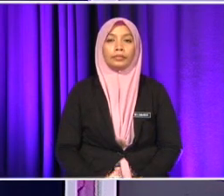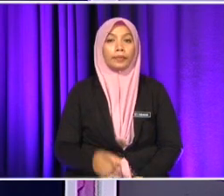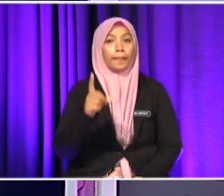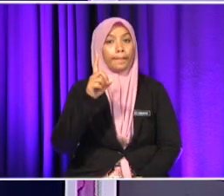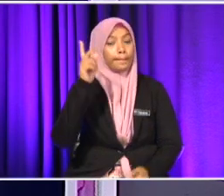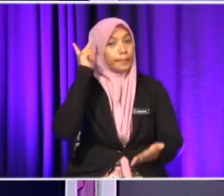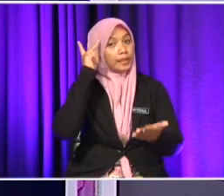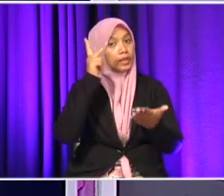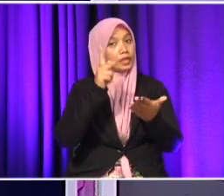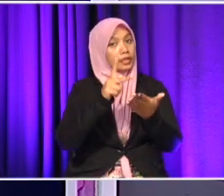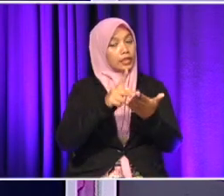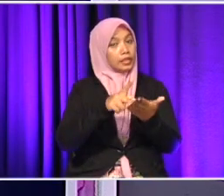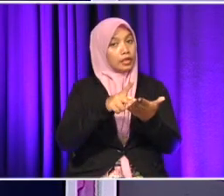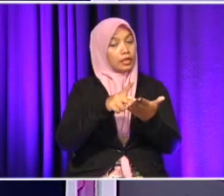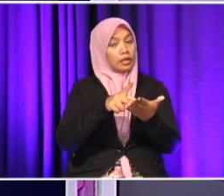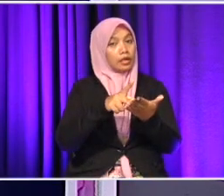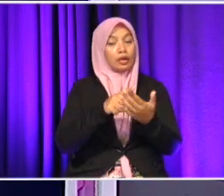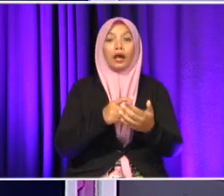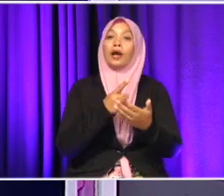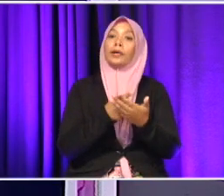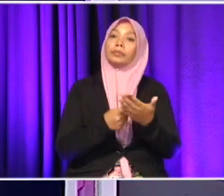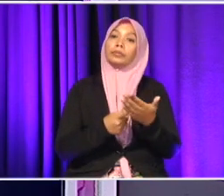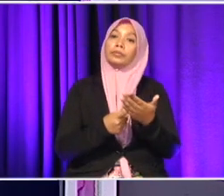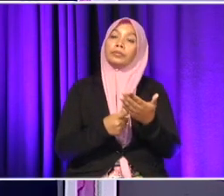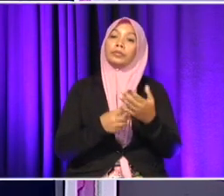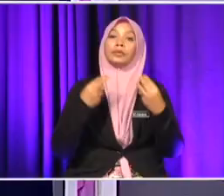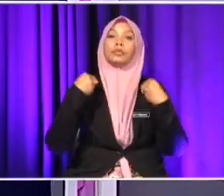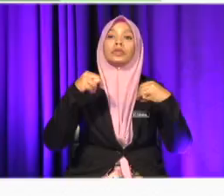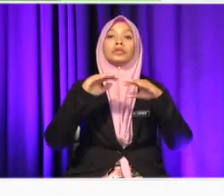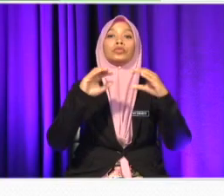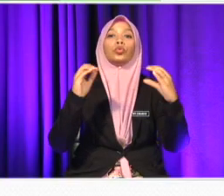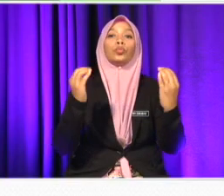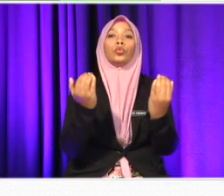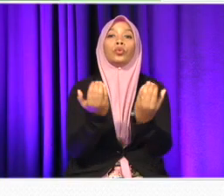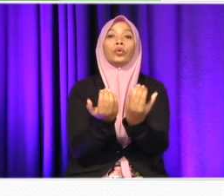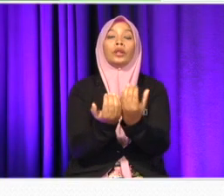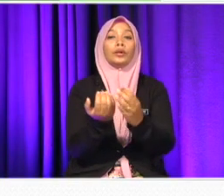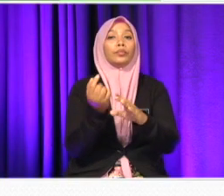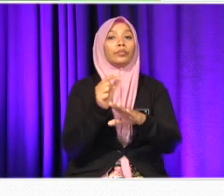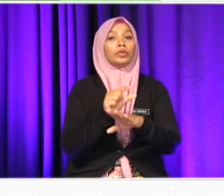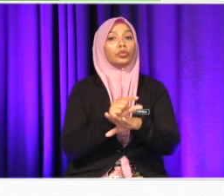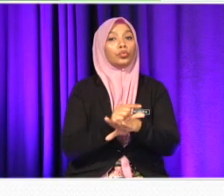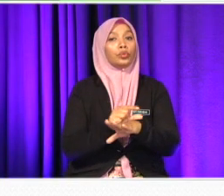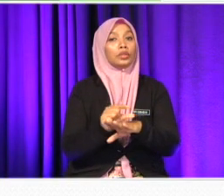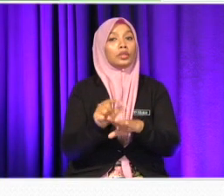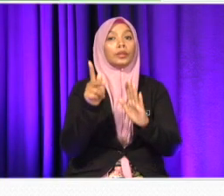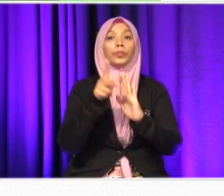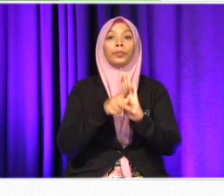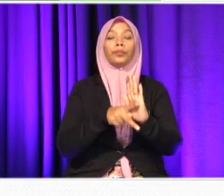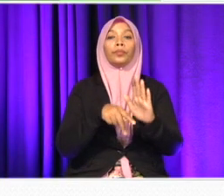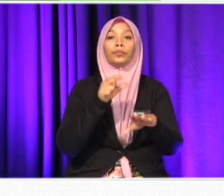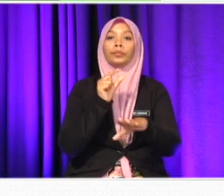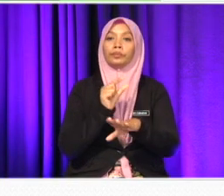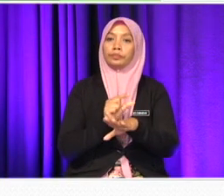mana untuk mengenal pasti Apa itu sasaran pasaran yaitu satu kumpulan pengguna sedia Ade atau bakal pengguna yang